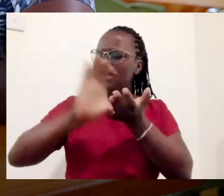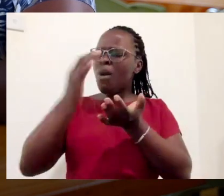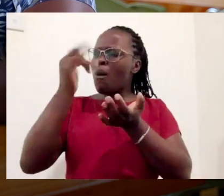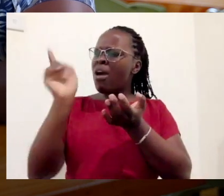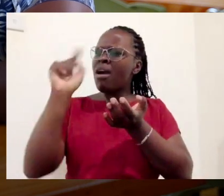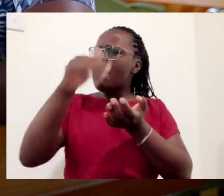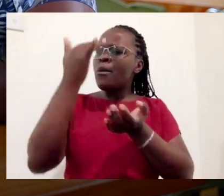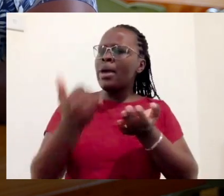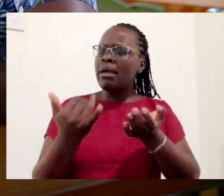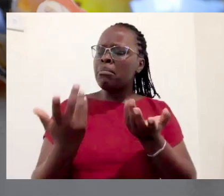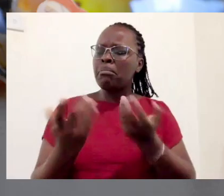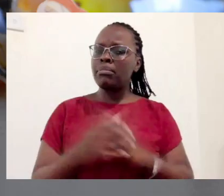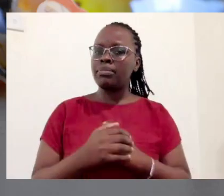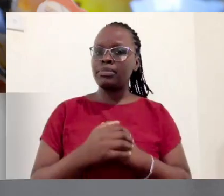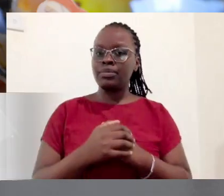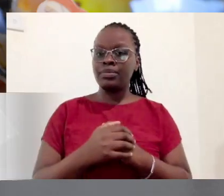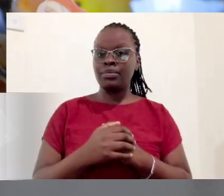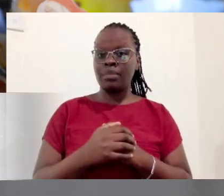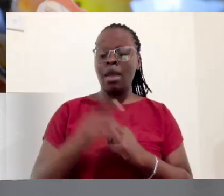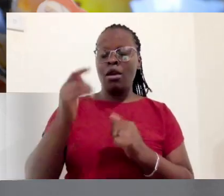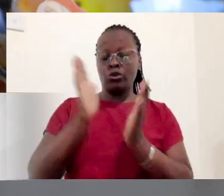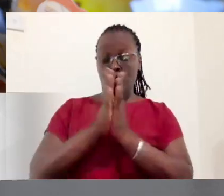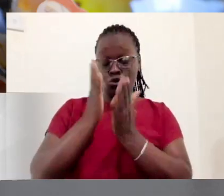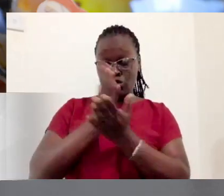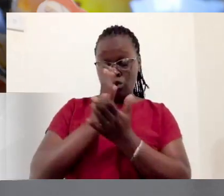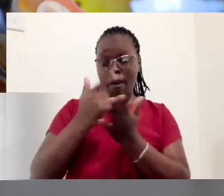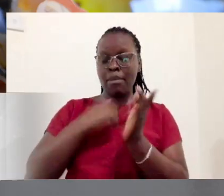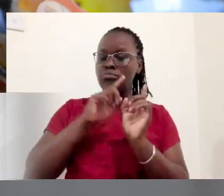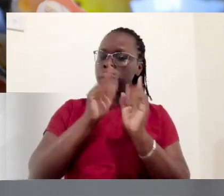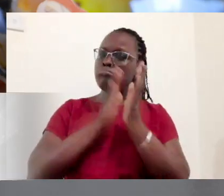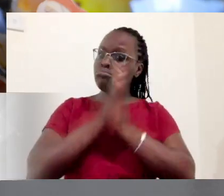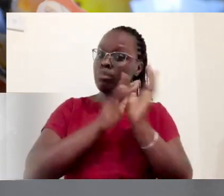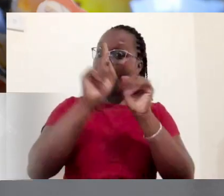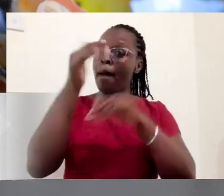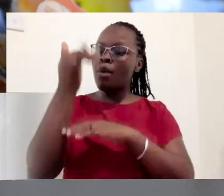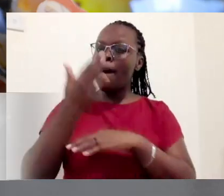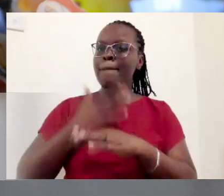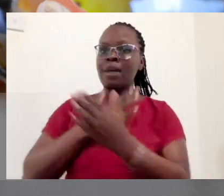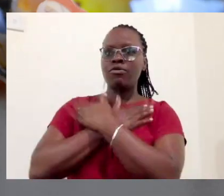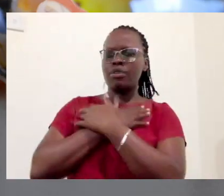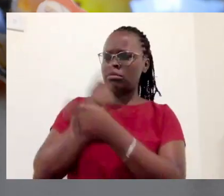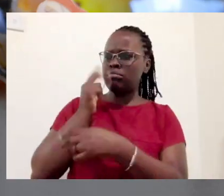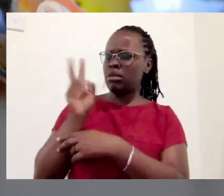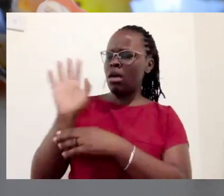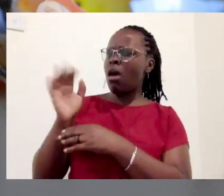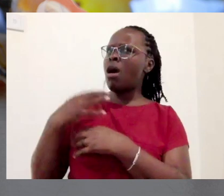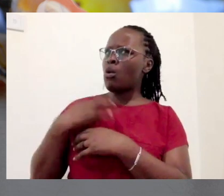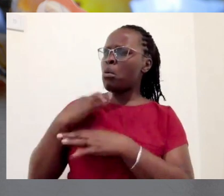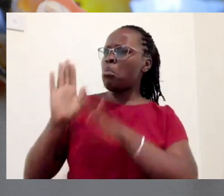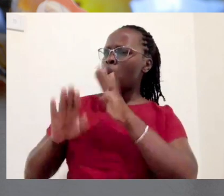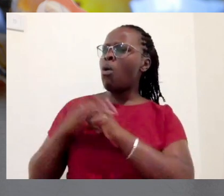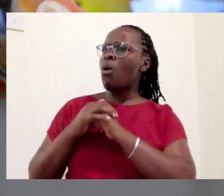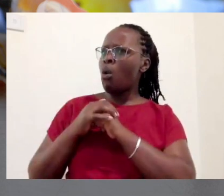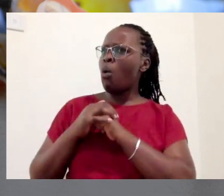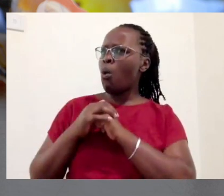hapa? Kilichonileta hapa ni hiyo kushona, na niliona rafiki zangu venye wanaendeleza